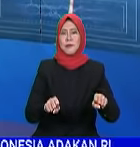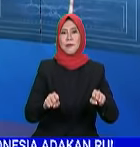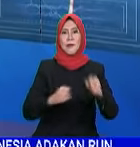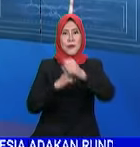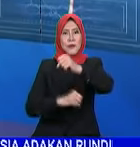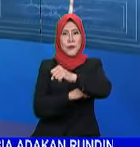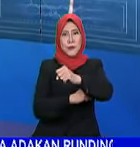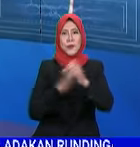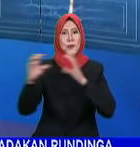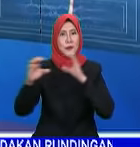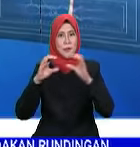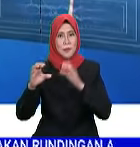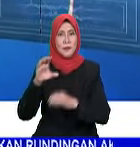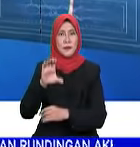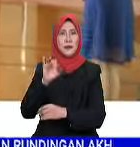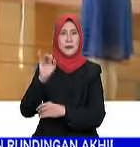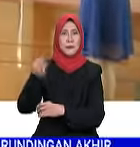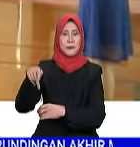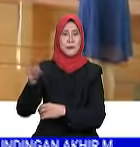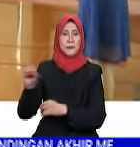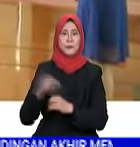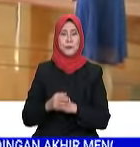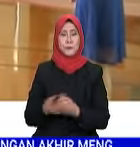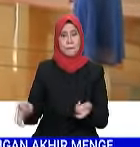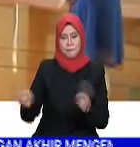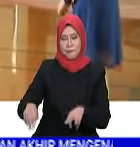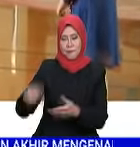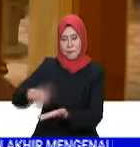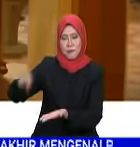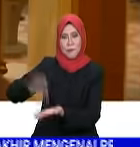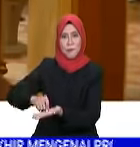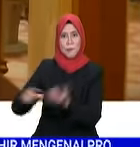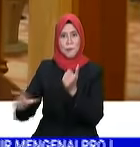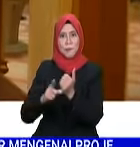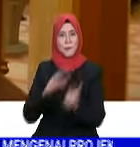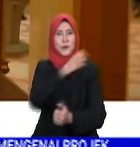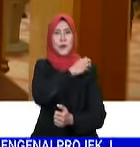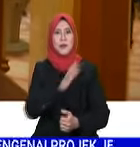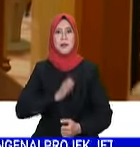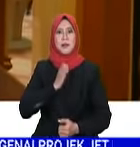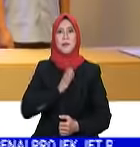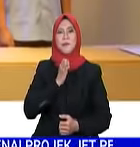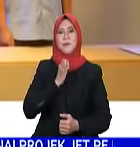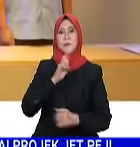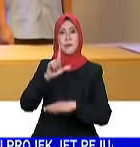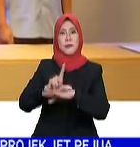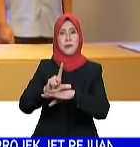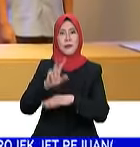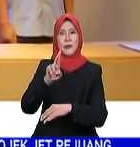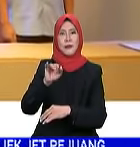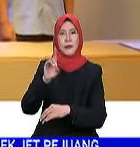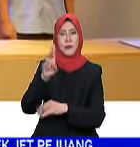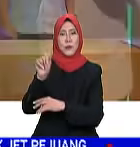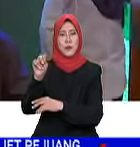infrastruktur komunikasi CIPM. MOU ditandatangani Timbalan Ketua Pegawai Eksekutif Perbadanan Labuan Ridwan